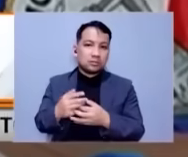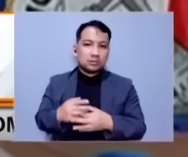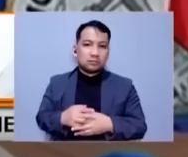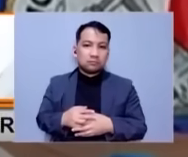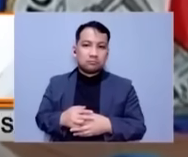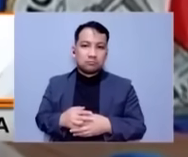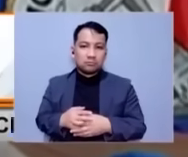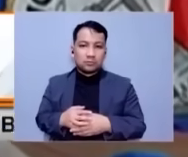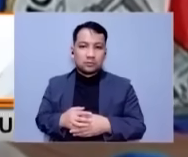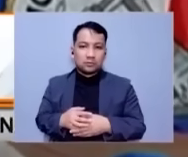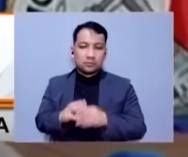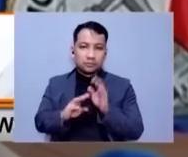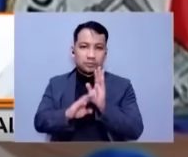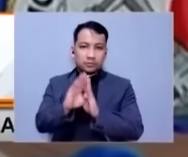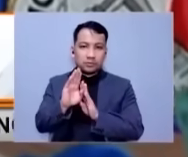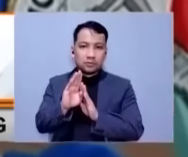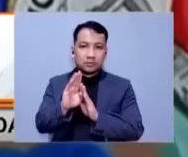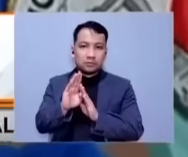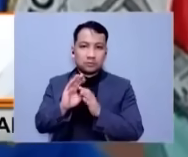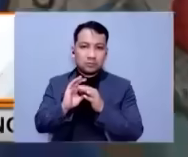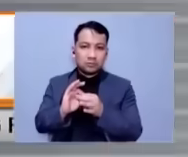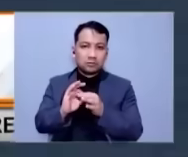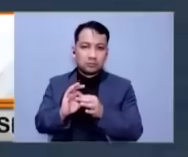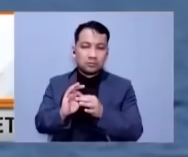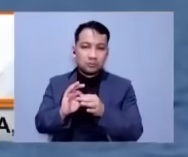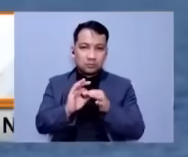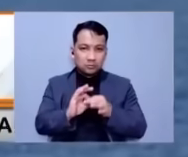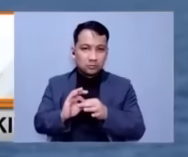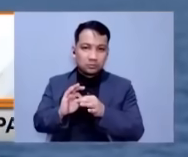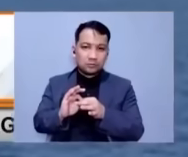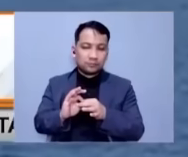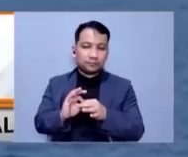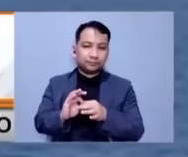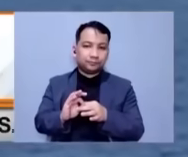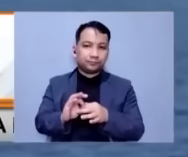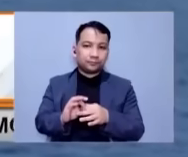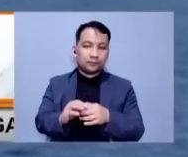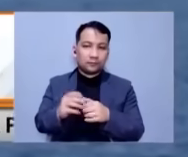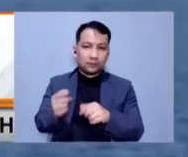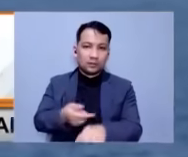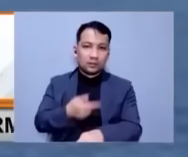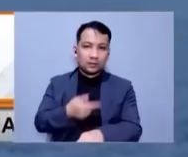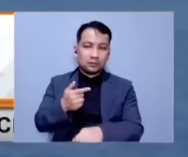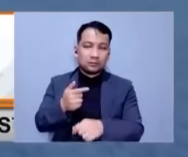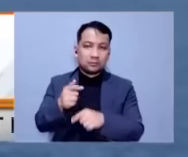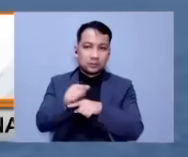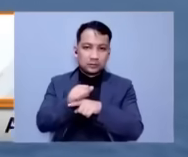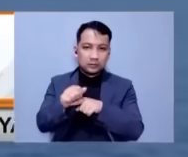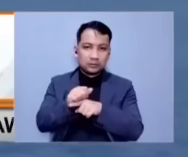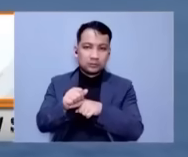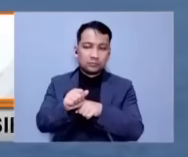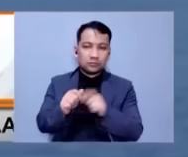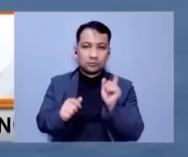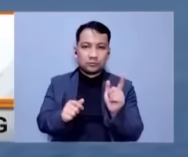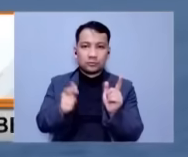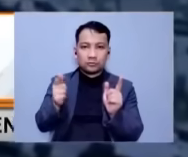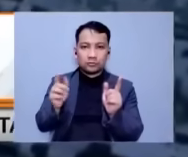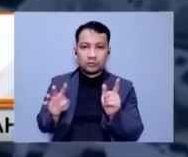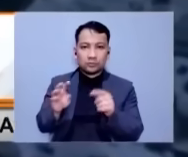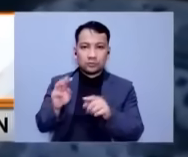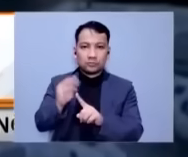to enhance interoperability and capability of personnel. Tatagal ang Balikatan Exercises 2024 hanggang May